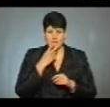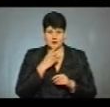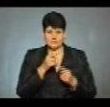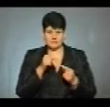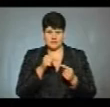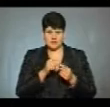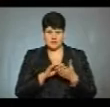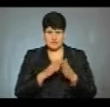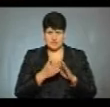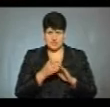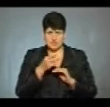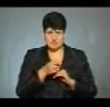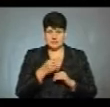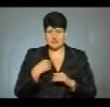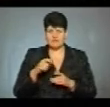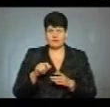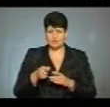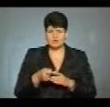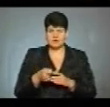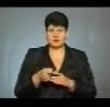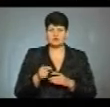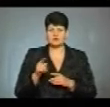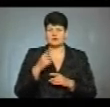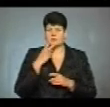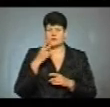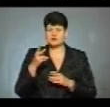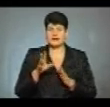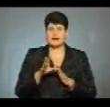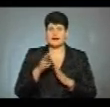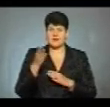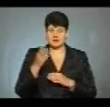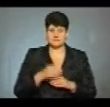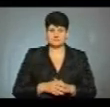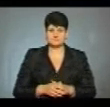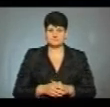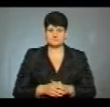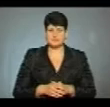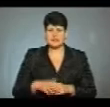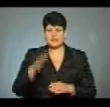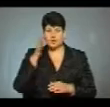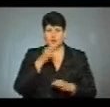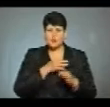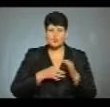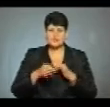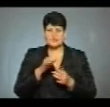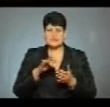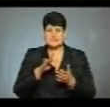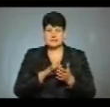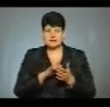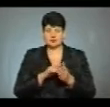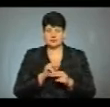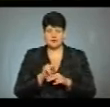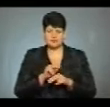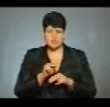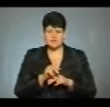визначають сатурацію пацієнта, я їм включаю сатурацію, яку вони бачать на екрані. Науковий консультант Центру симуляційного